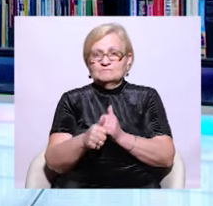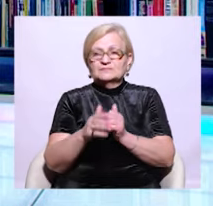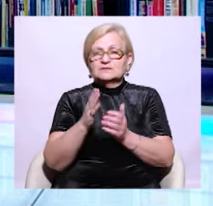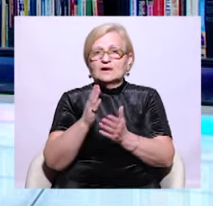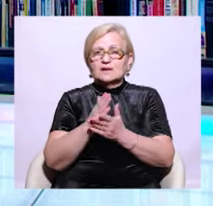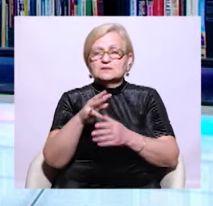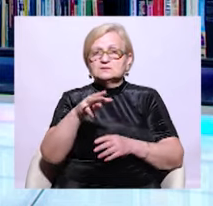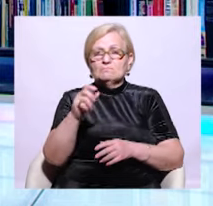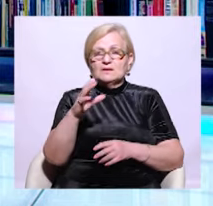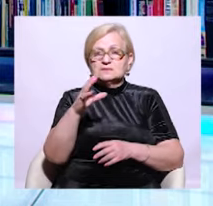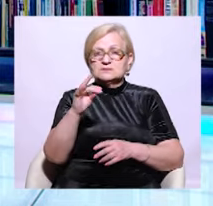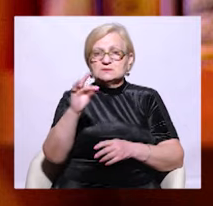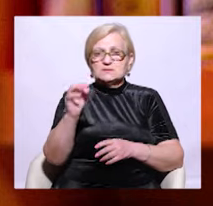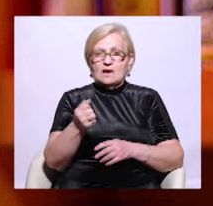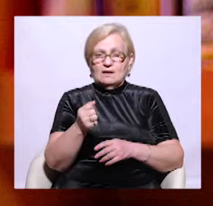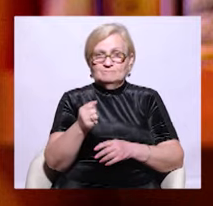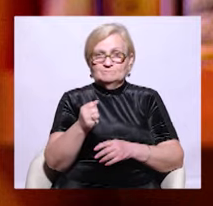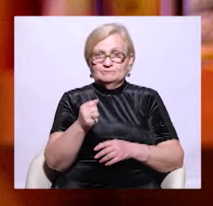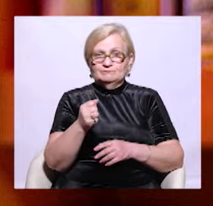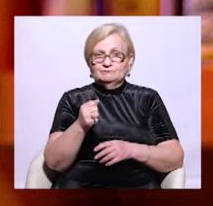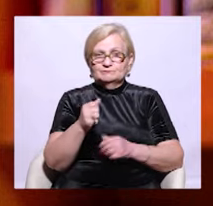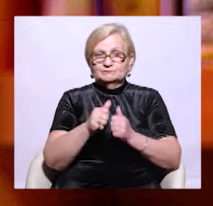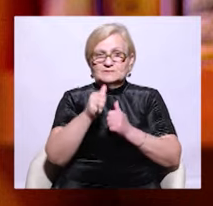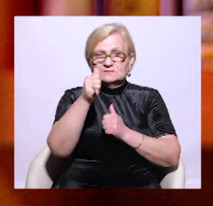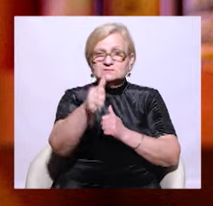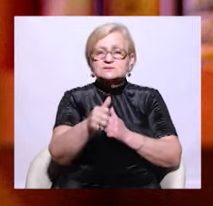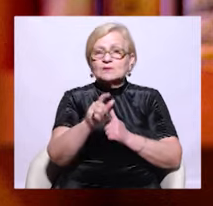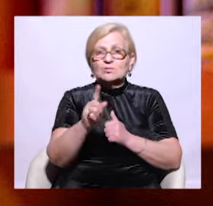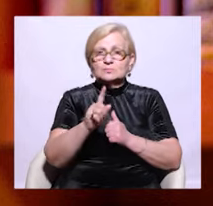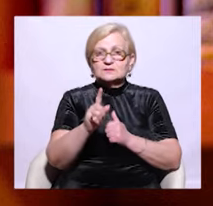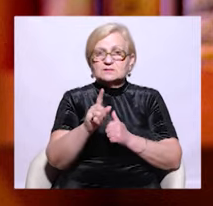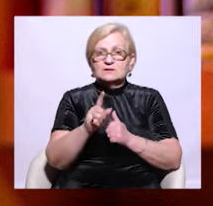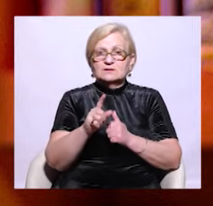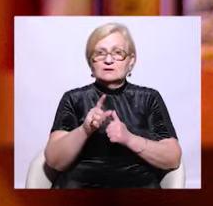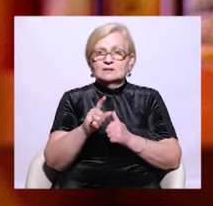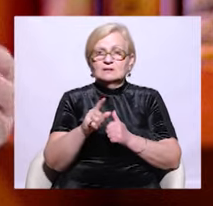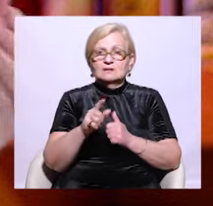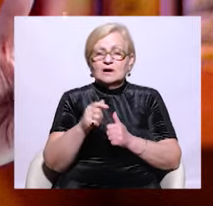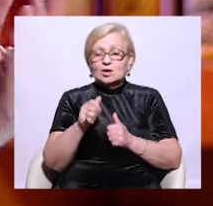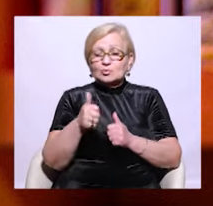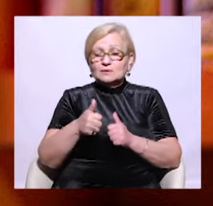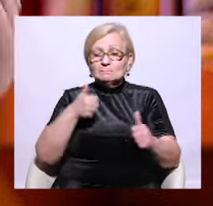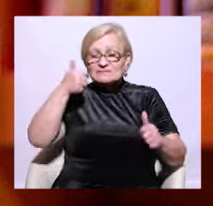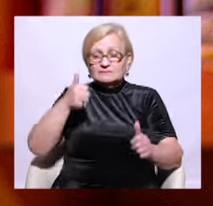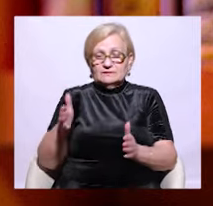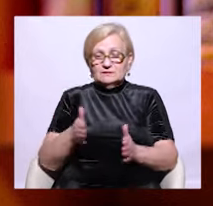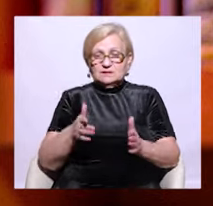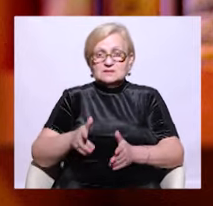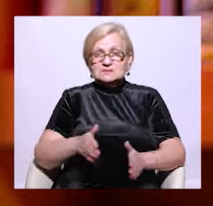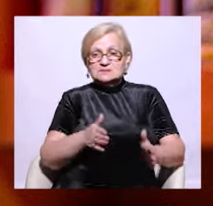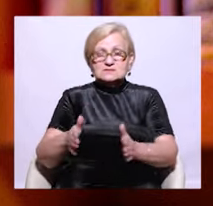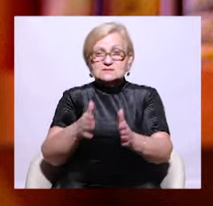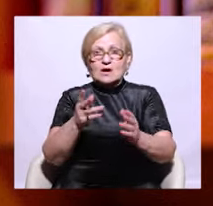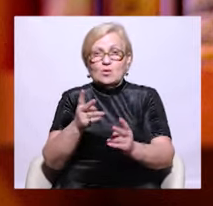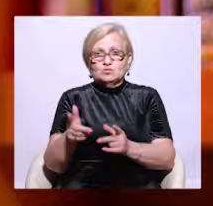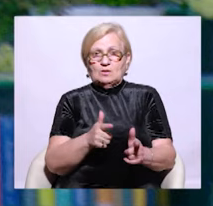მესია. გვახსოვს ჩვენ წინამორბედის ფუნქცია არის ეს: განმზადენით გზანი